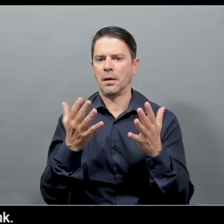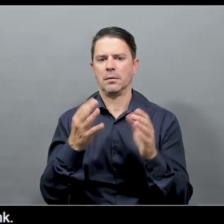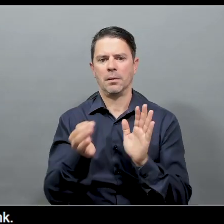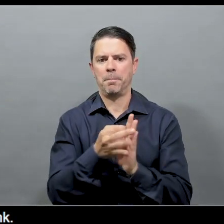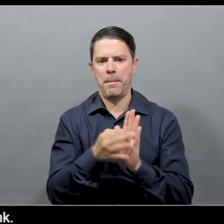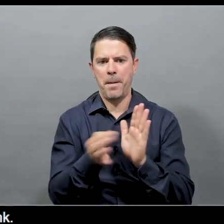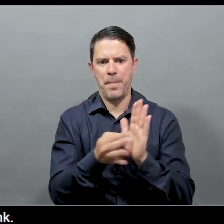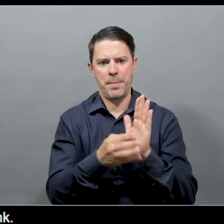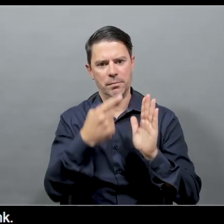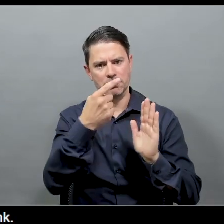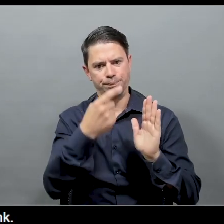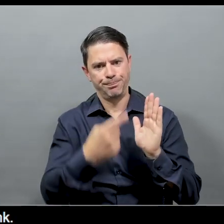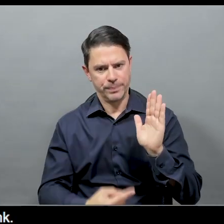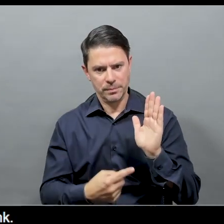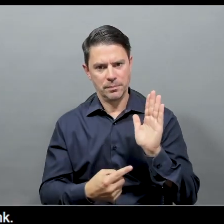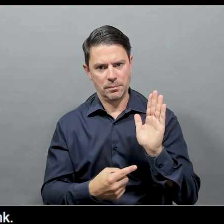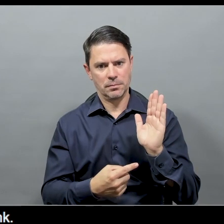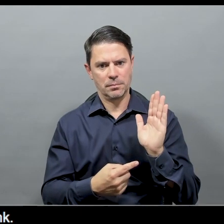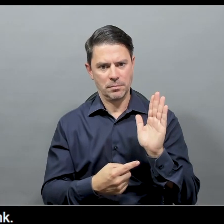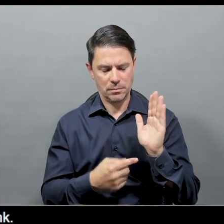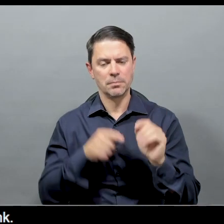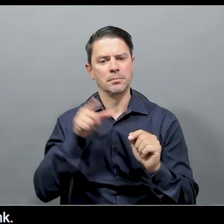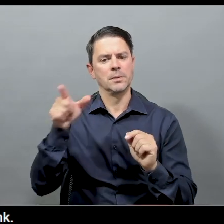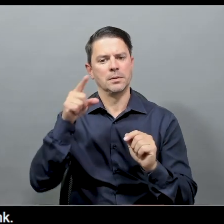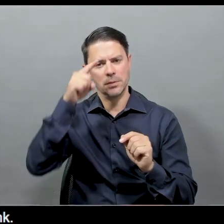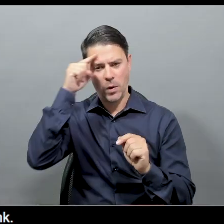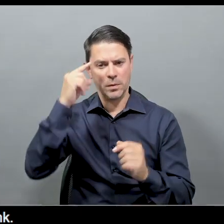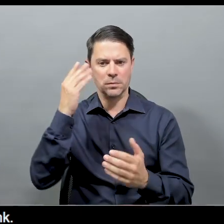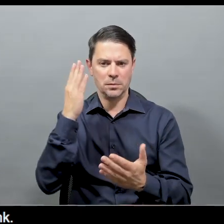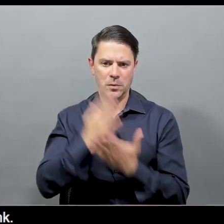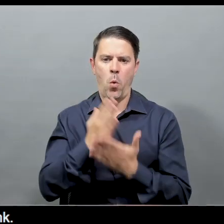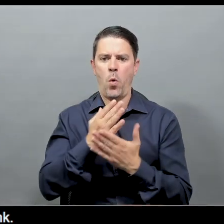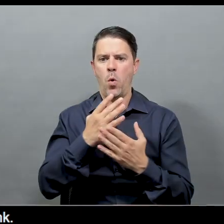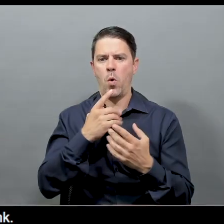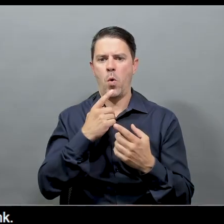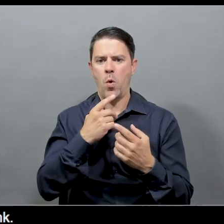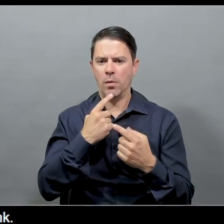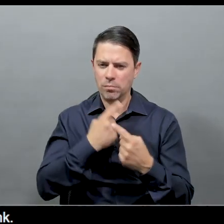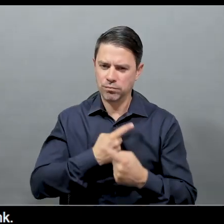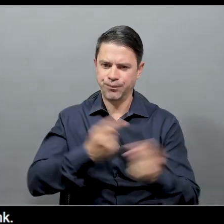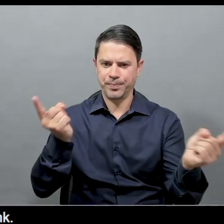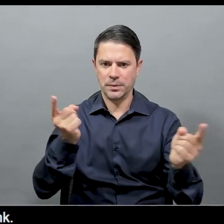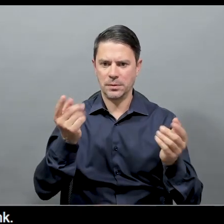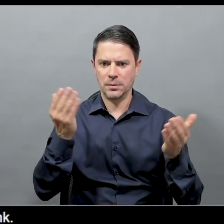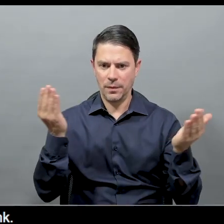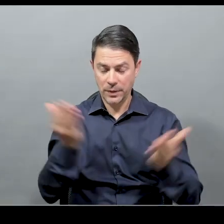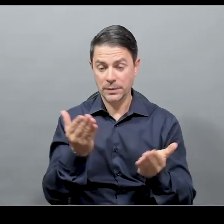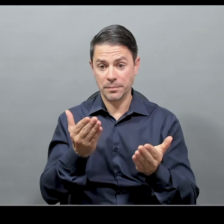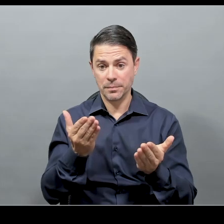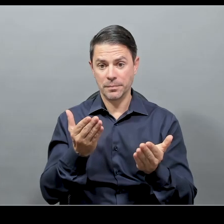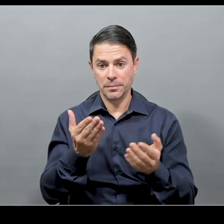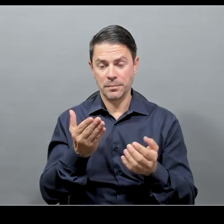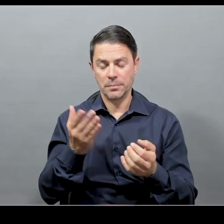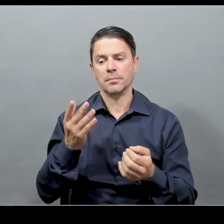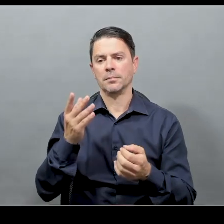stehen, die auch bekannt sind, der Ministerpräsident ja schon öfter benannt hat. Also Abschaffung der Gasumlage, Gaspreisdeckel, Strompreisdeckel,